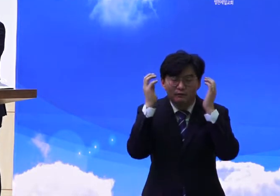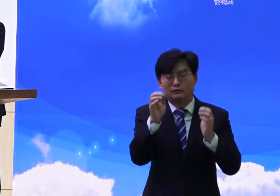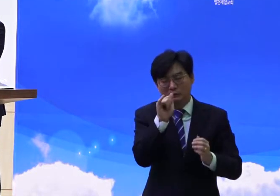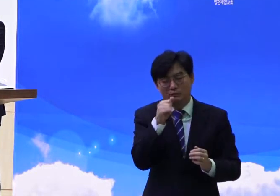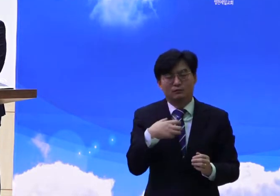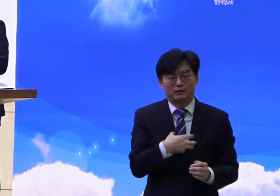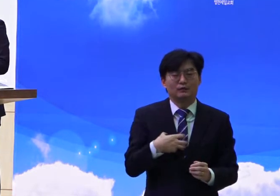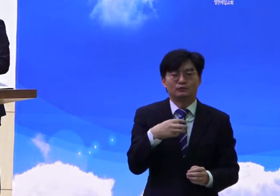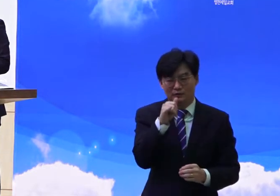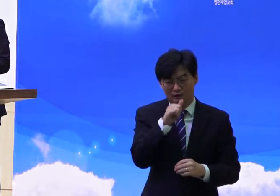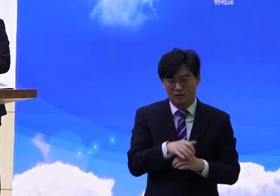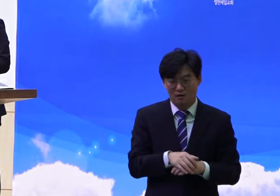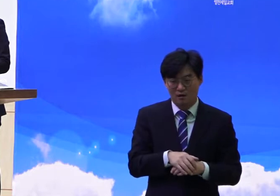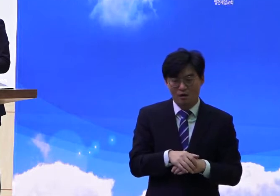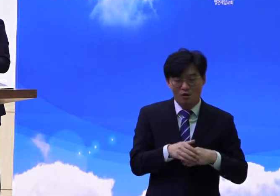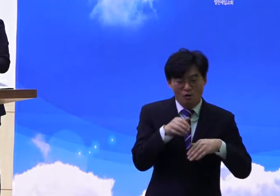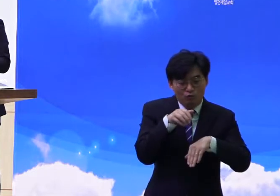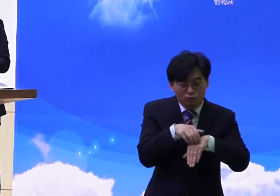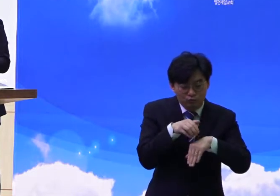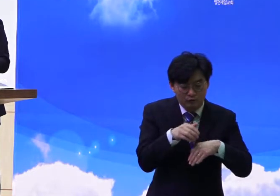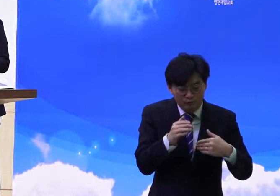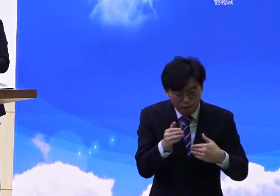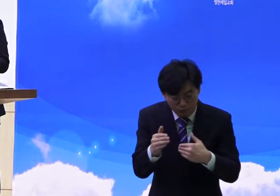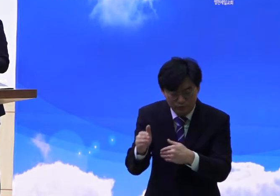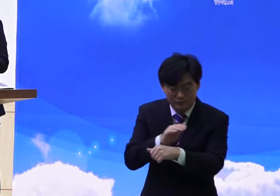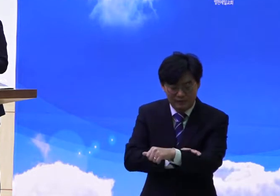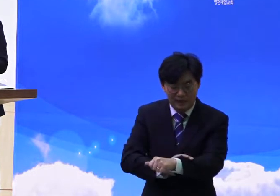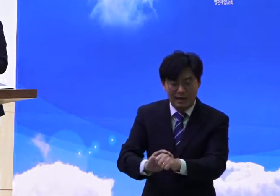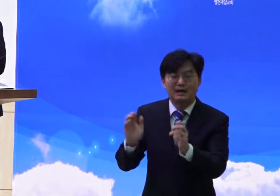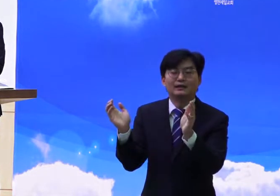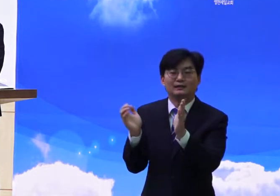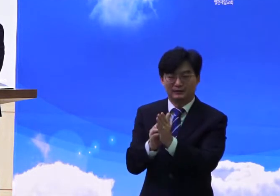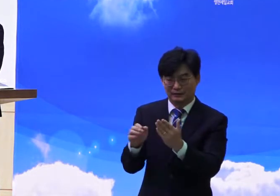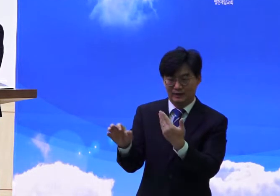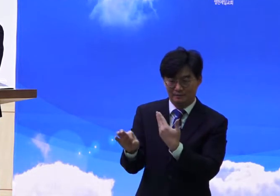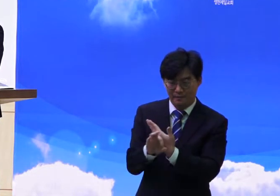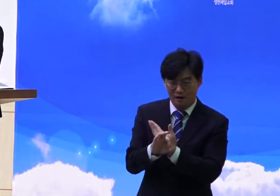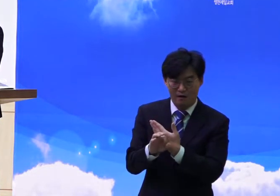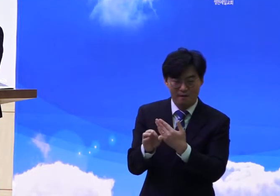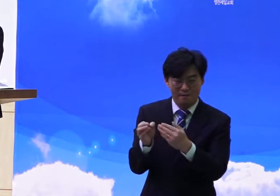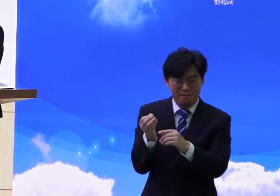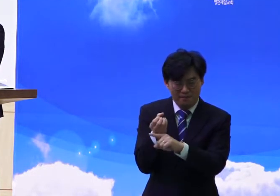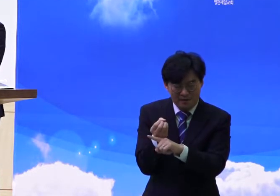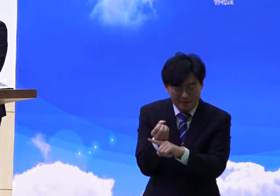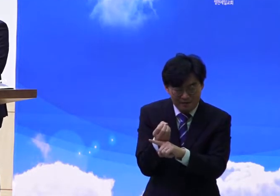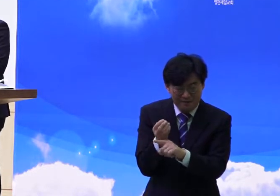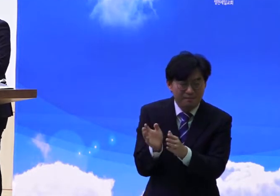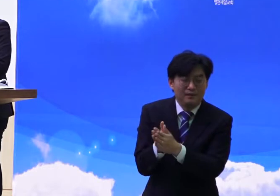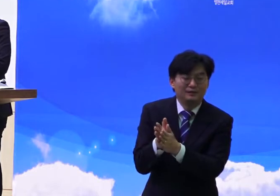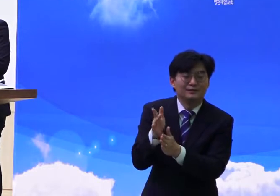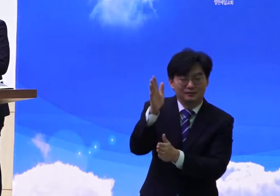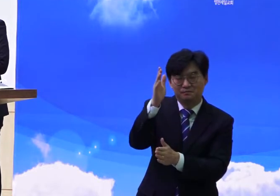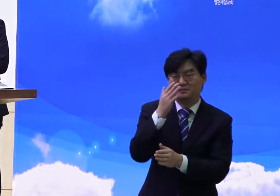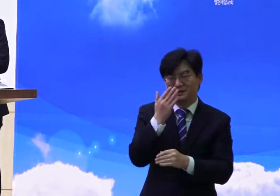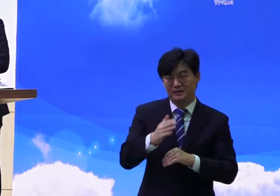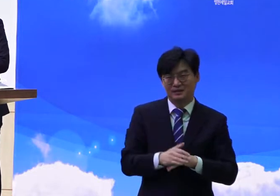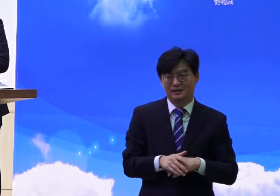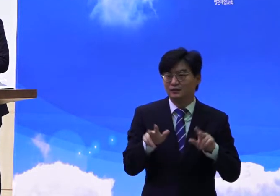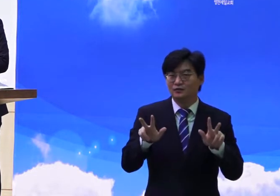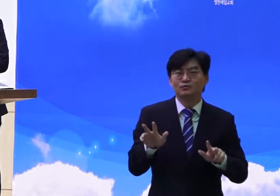바라기는 저와 여러분이 악한 이 시대에 굴복하지 않는 정말 불굴의 믿음을 가지고